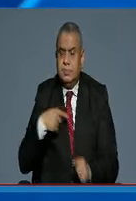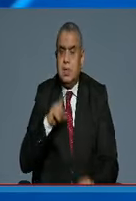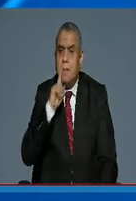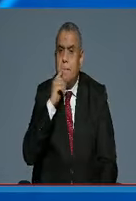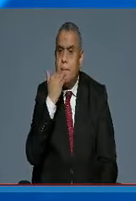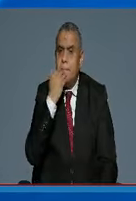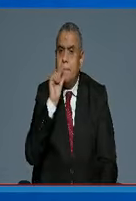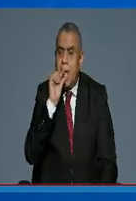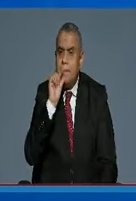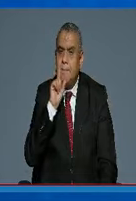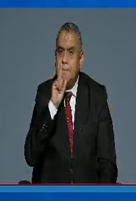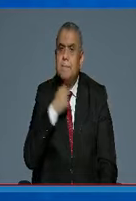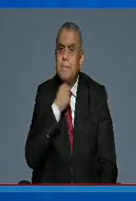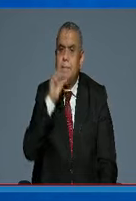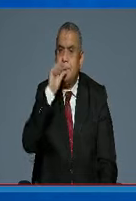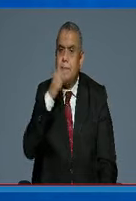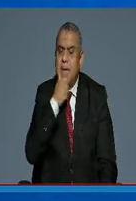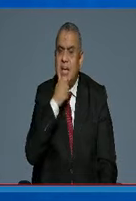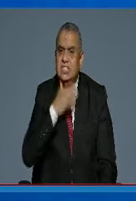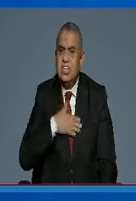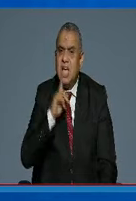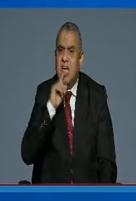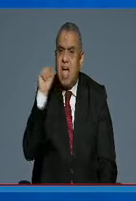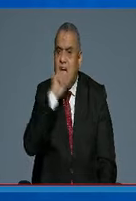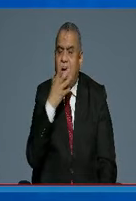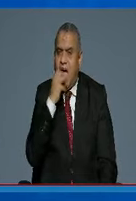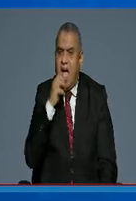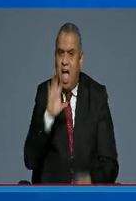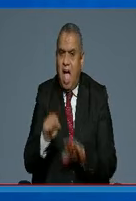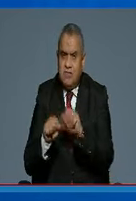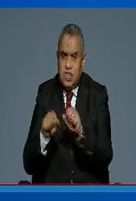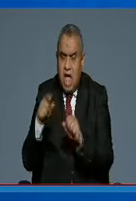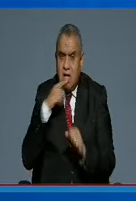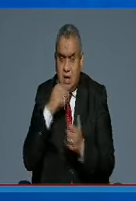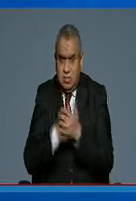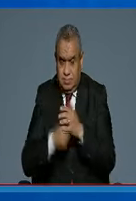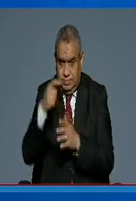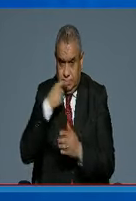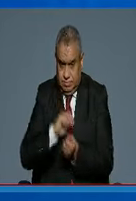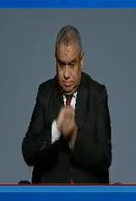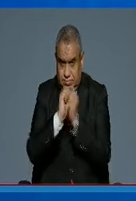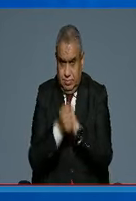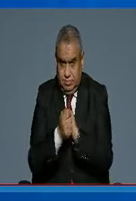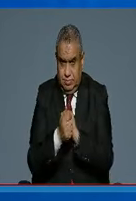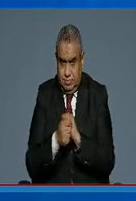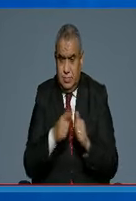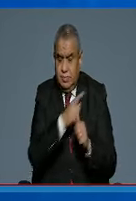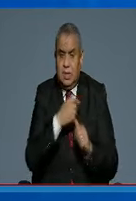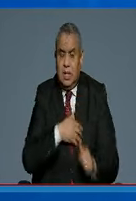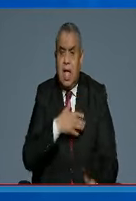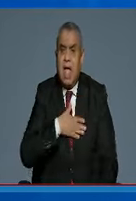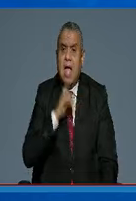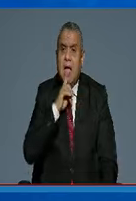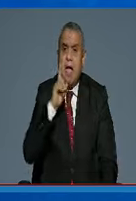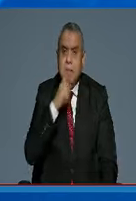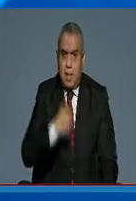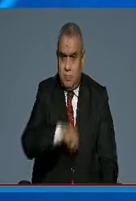قفشه محمد مجدي قفشه اللي غير المباراه بالنسبه للاهلي النهارده من وجهه نظر من امام عاشور هو اللي خد افضل لاعب في